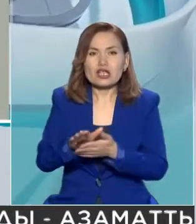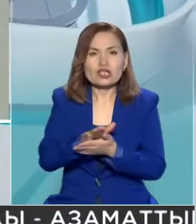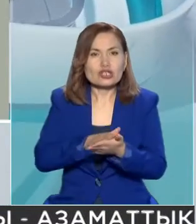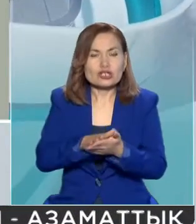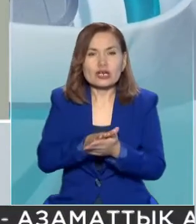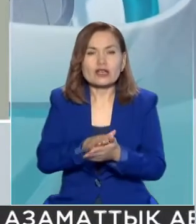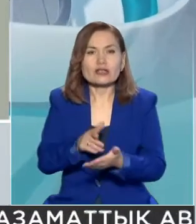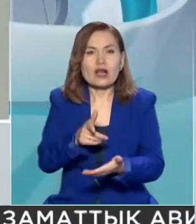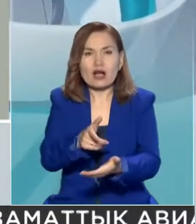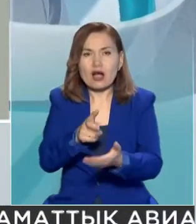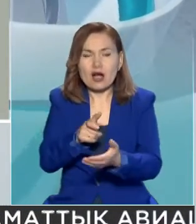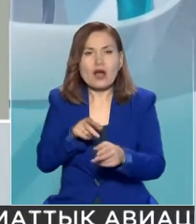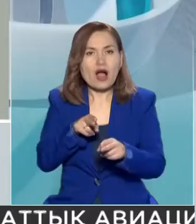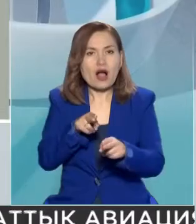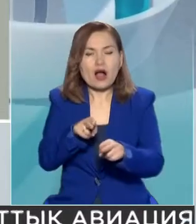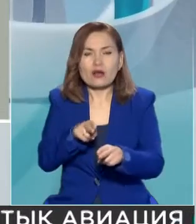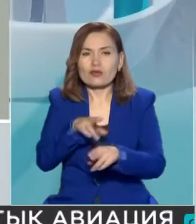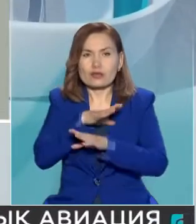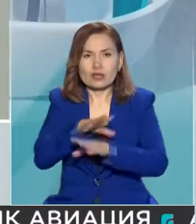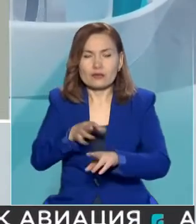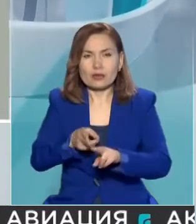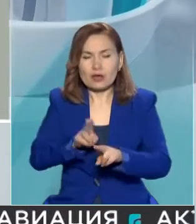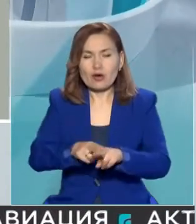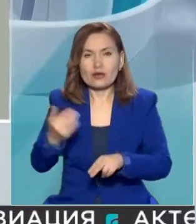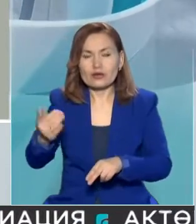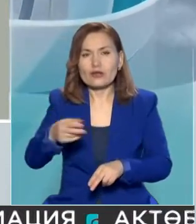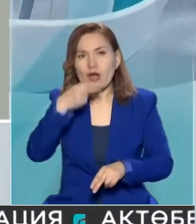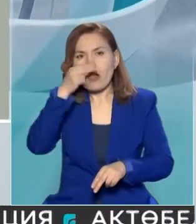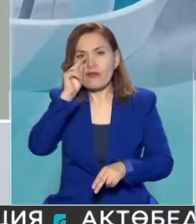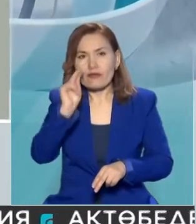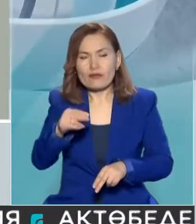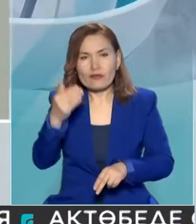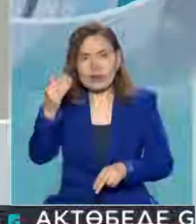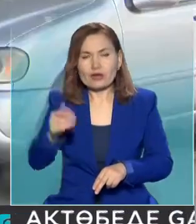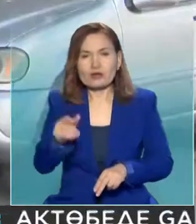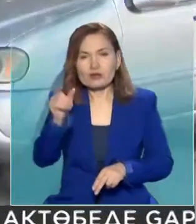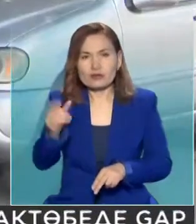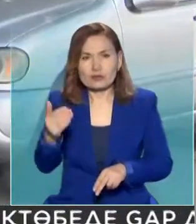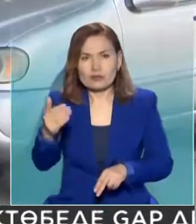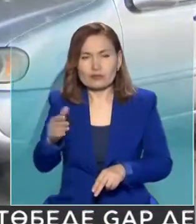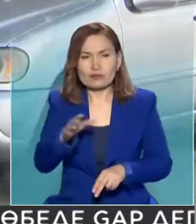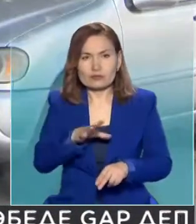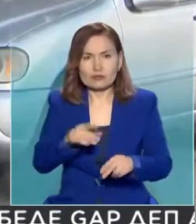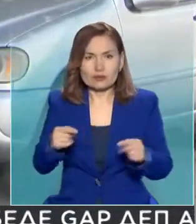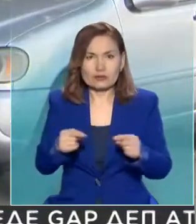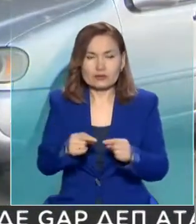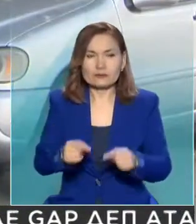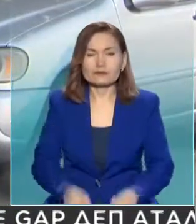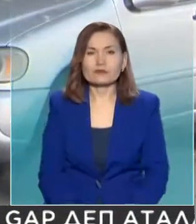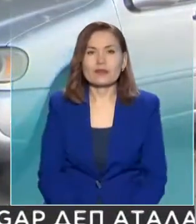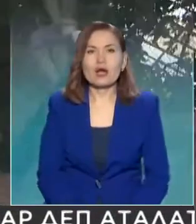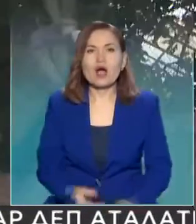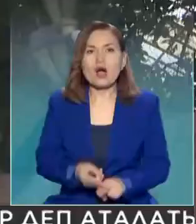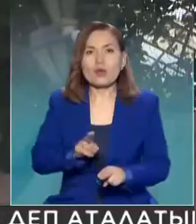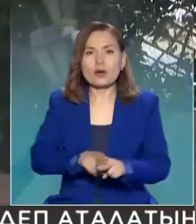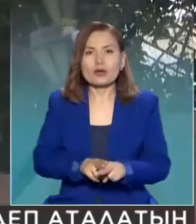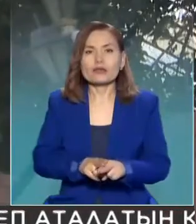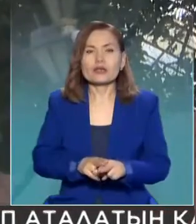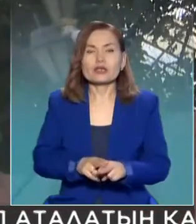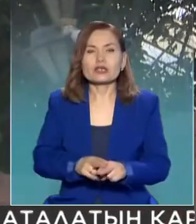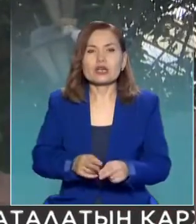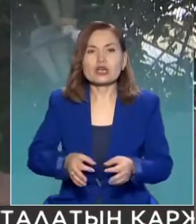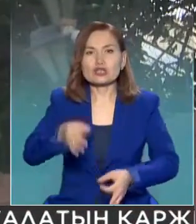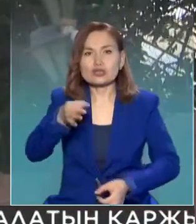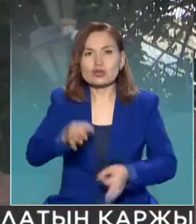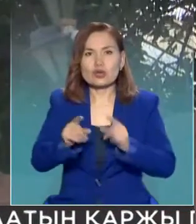етті. Ешқандай күш қолдану фактісі тіркелмеген. Менің күйеуім тек хаттама толтырғысы келген. Бұл іске қатысты соңғы сот